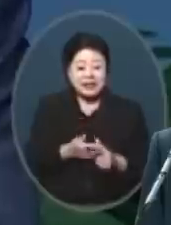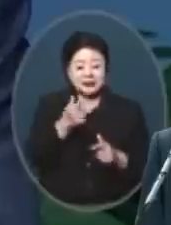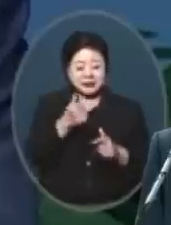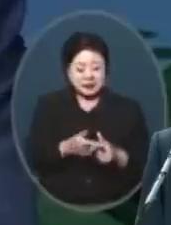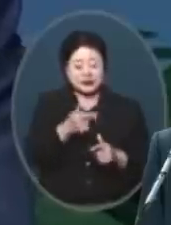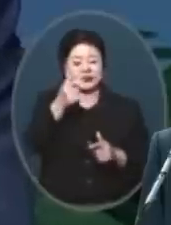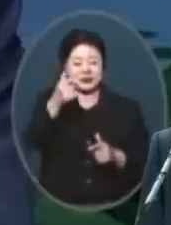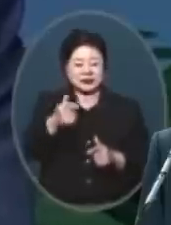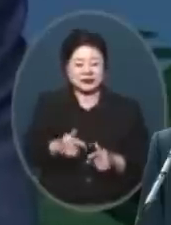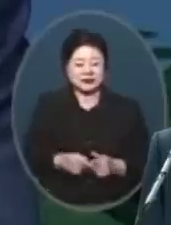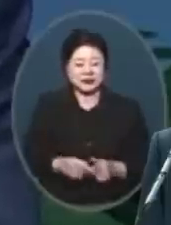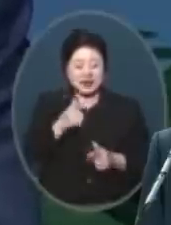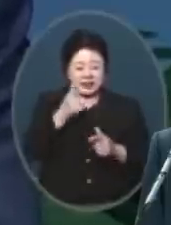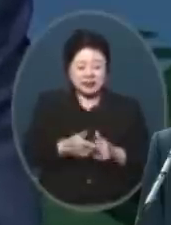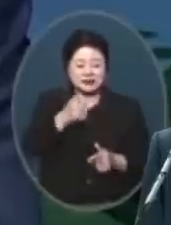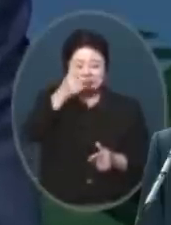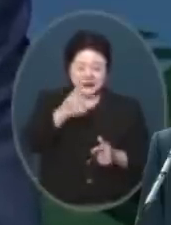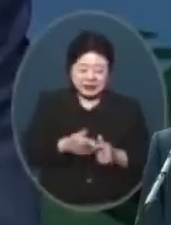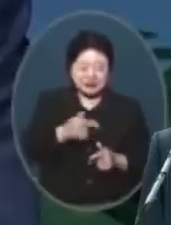예수님 지자스